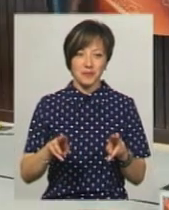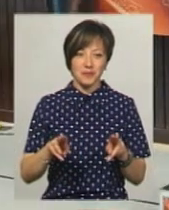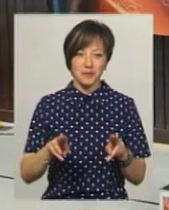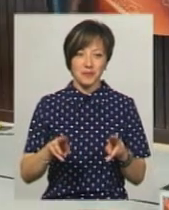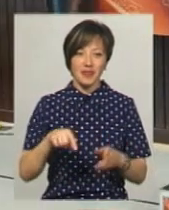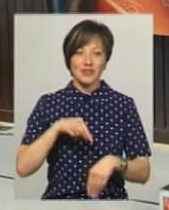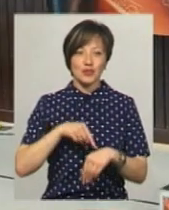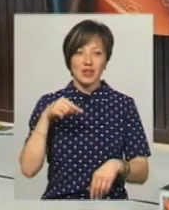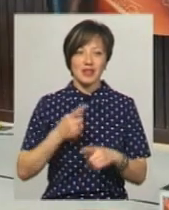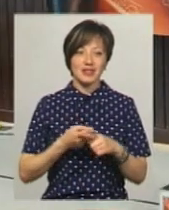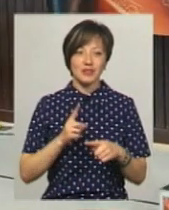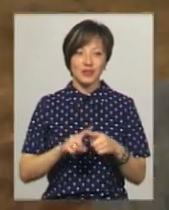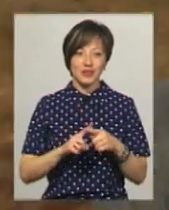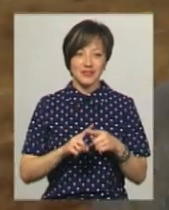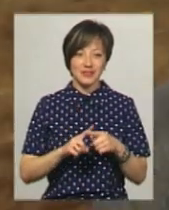відчуття